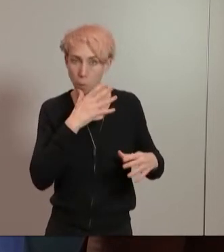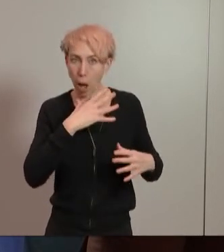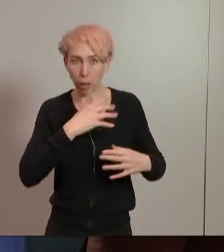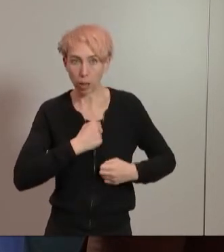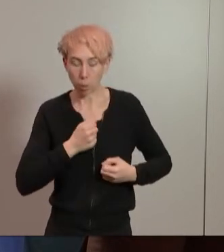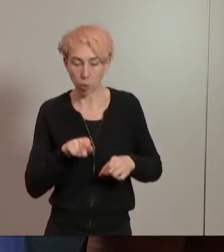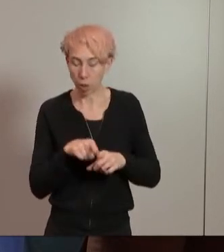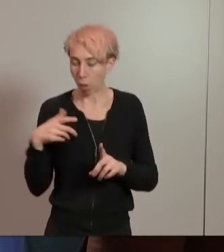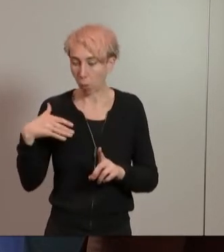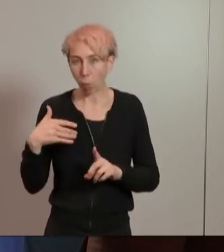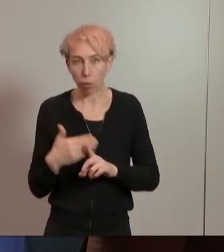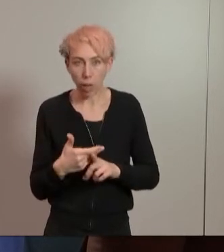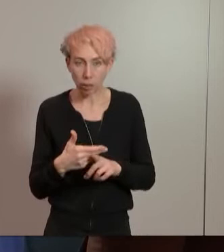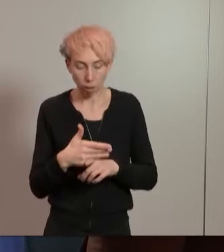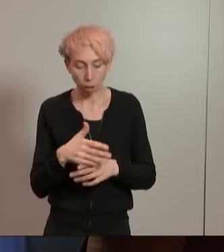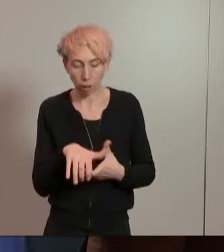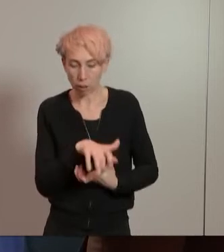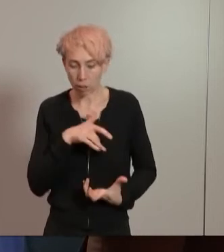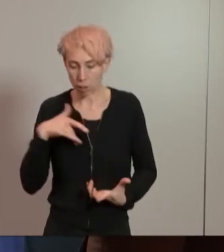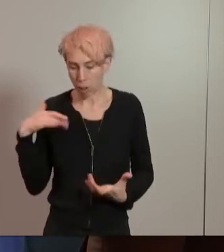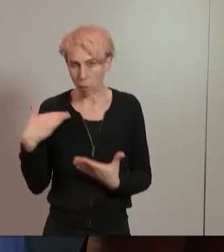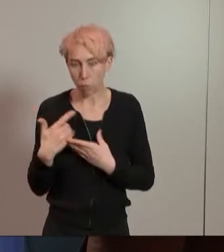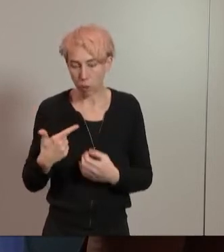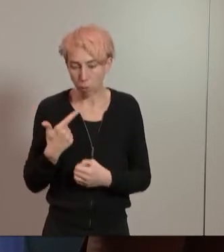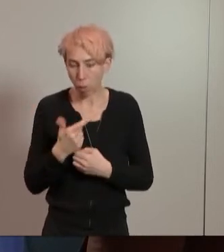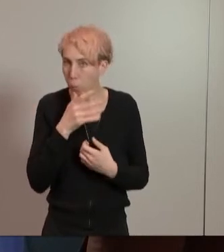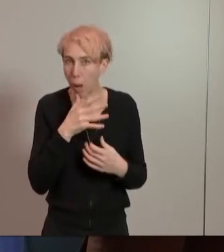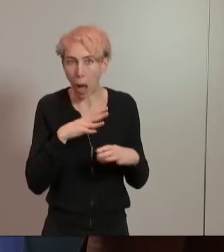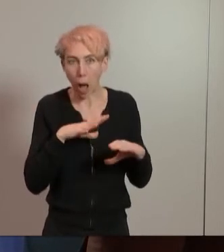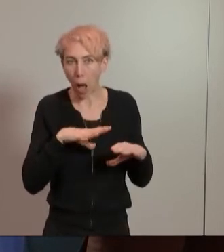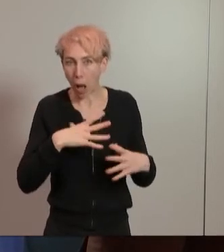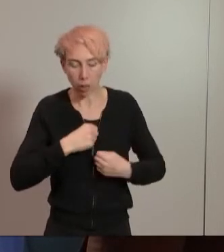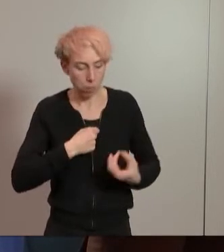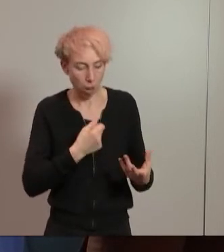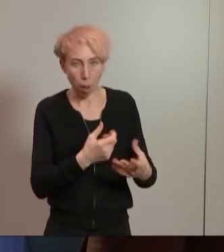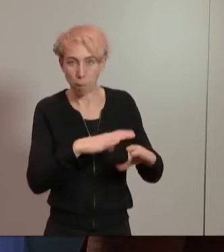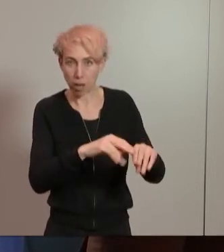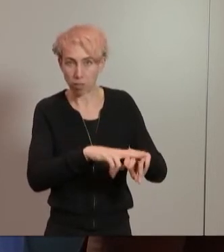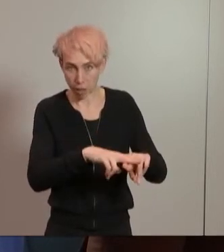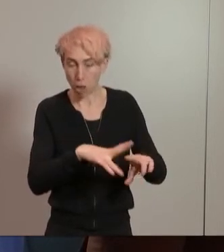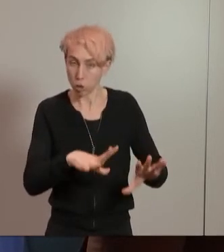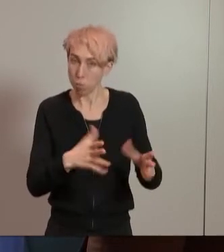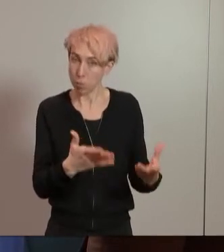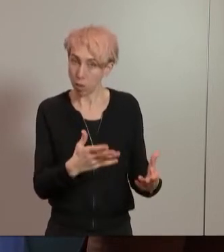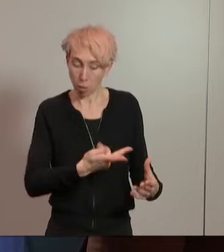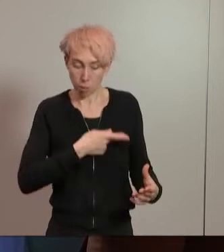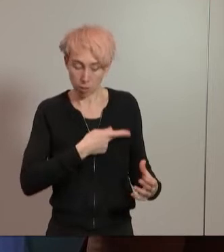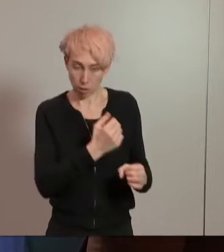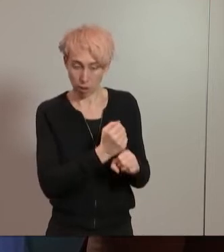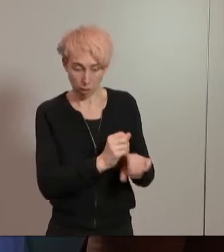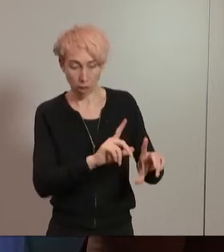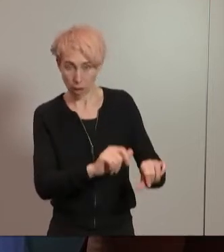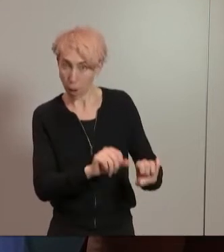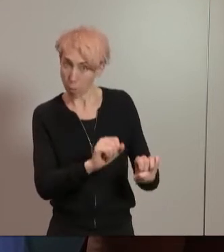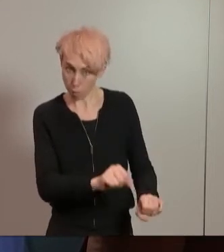crise sanitaire que nous traversons depuis 2 ans. La médecine du travail est donc effective à nouveau depuis le mois de juillet dernier pour les agents de